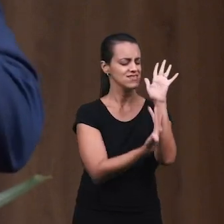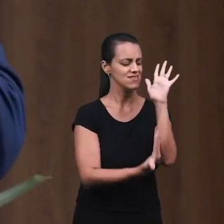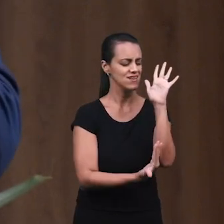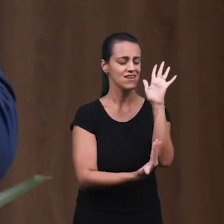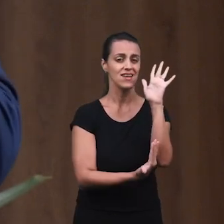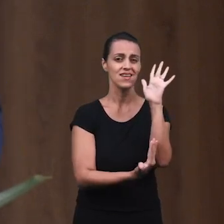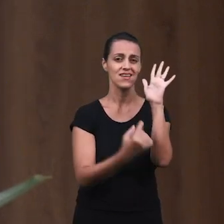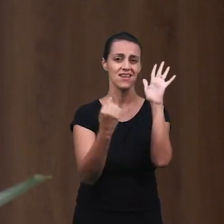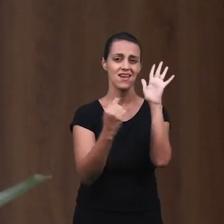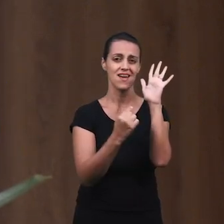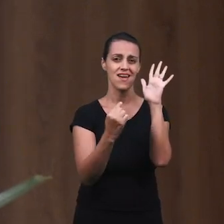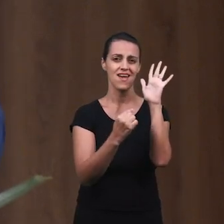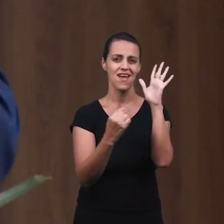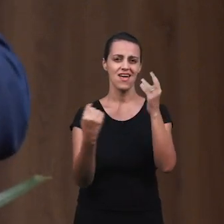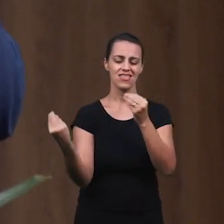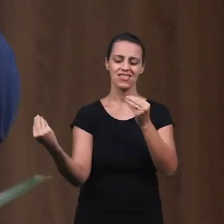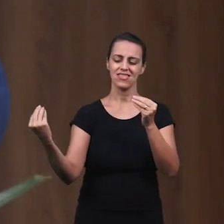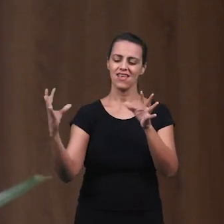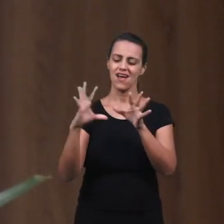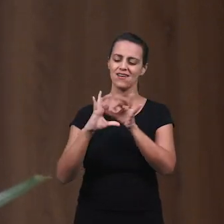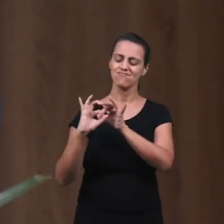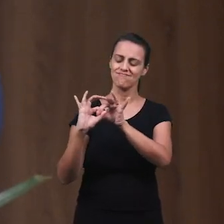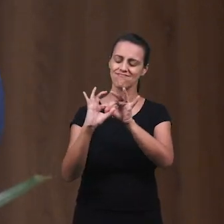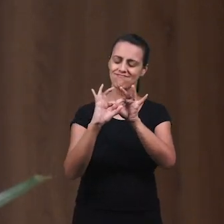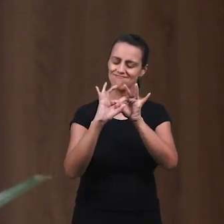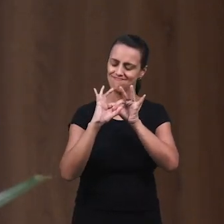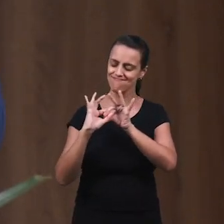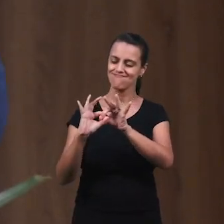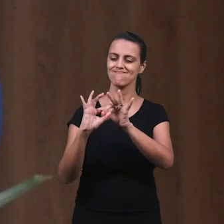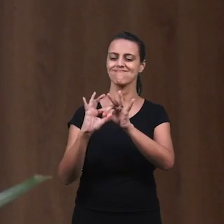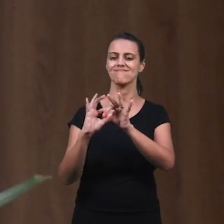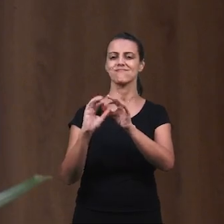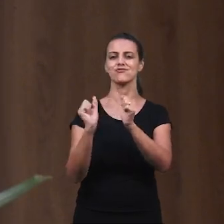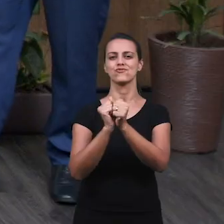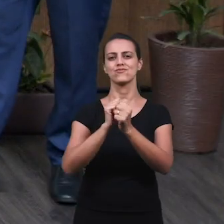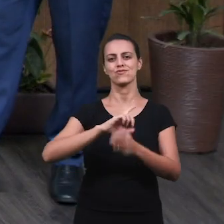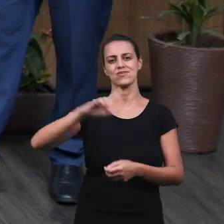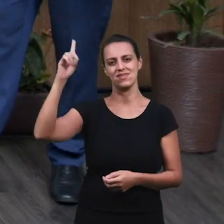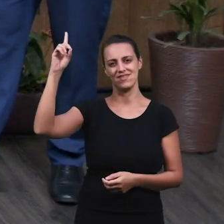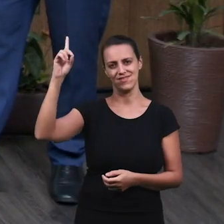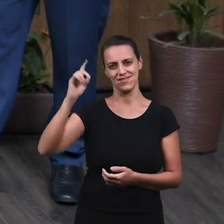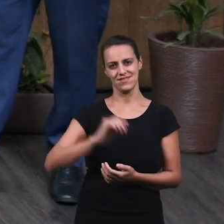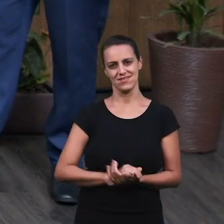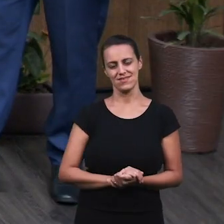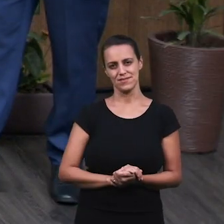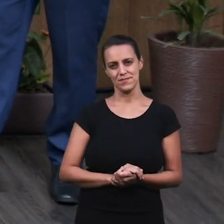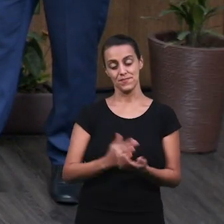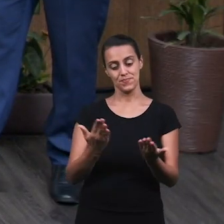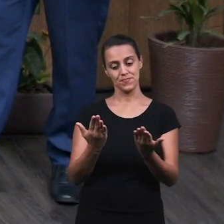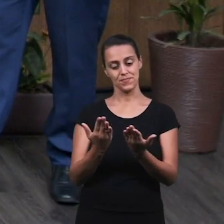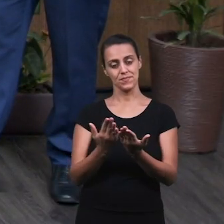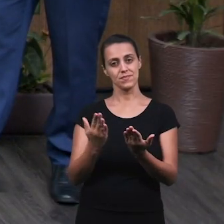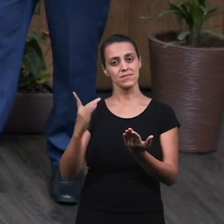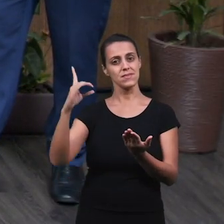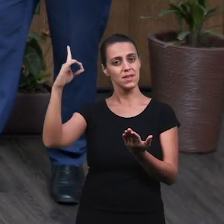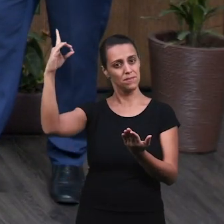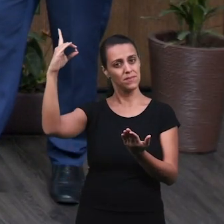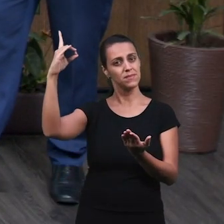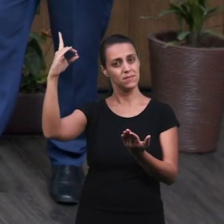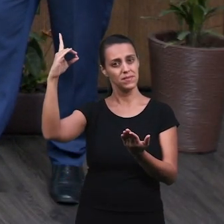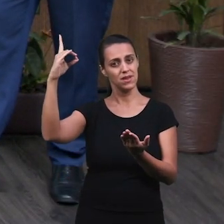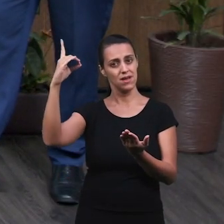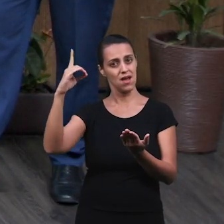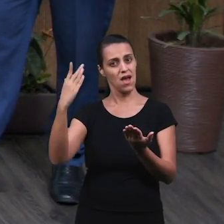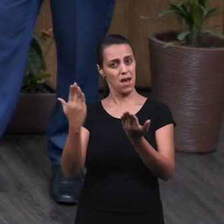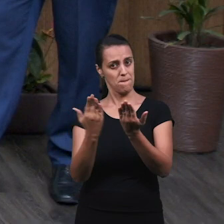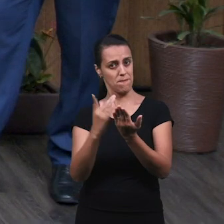avec Dieu. Et la Bible, Sérgio, comme parole de la vie, elle raconte